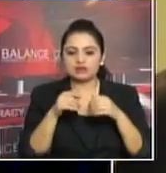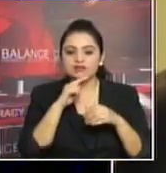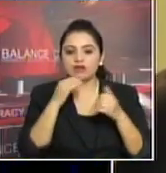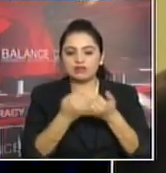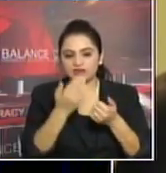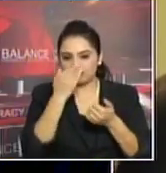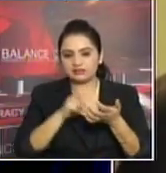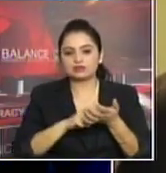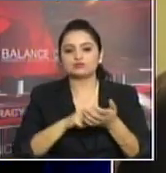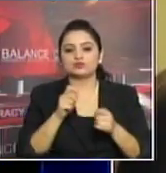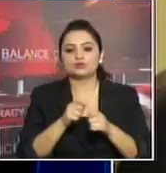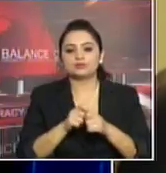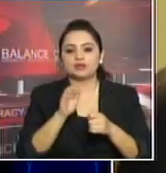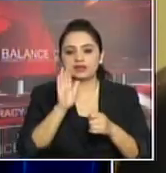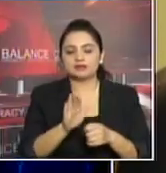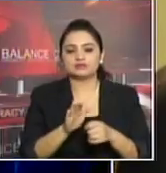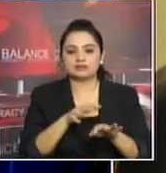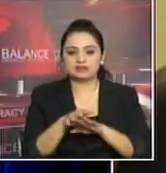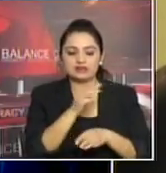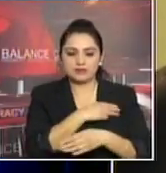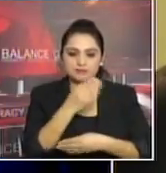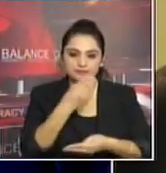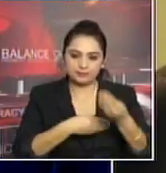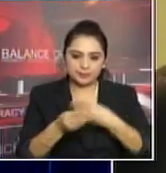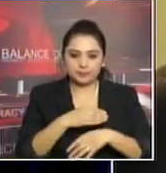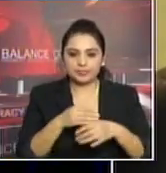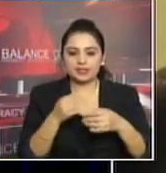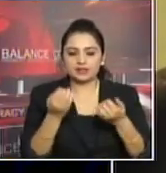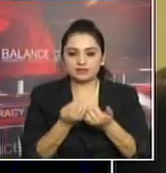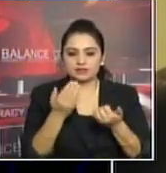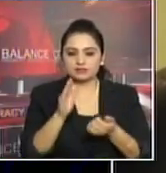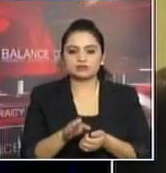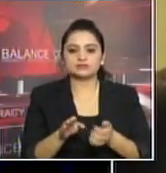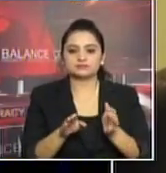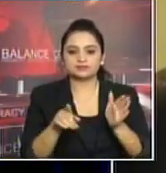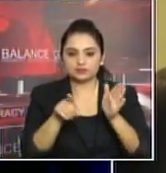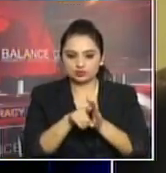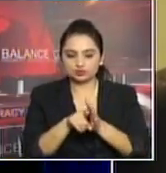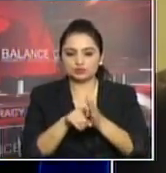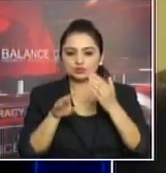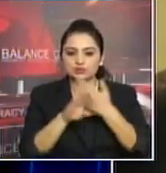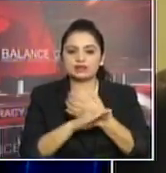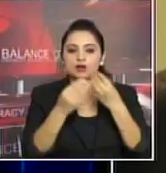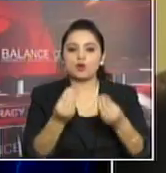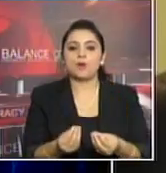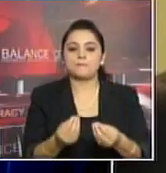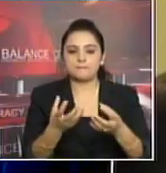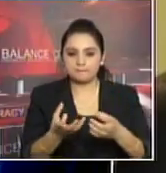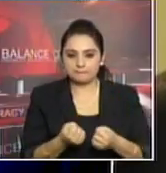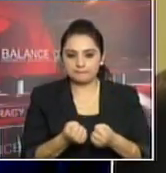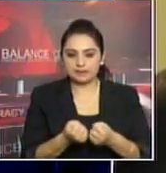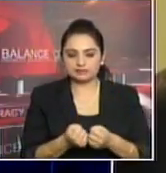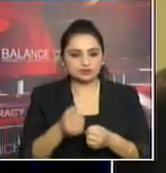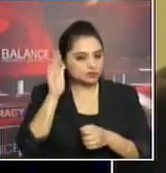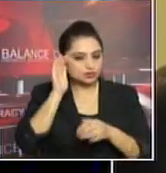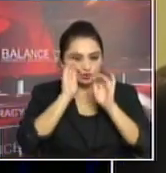फितलो भइरहेको छ र यति धेरै रूपमा मानव बेचबिखन भने त्यसको उजुरी प्रक्रियाहरू चाहिँ एकदमै कम मात्रै पाइन्छ उजुरी, त्यसको